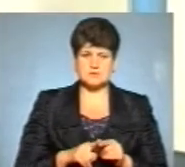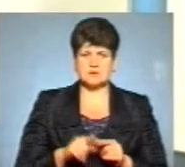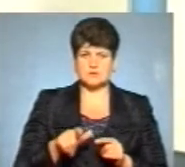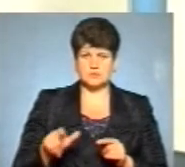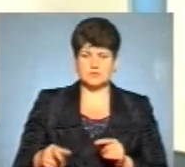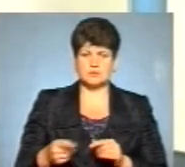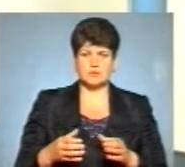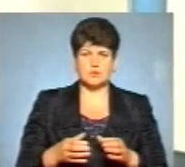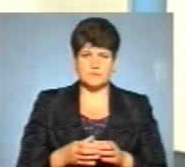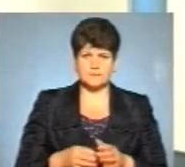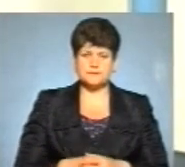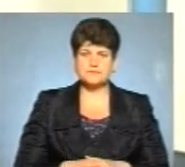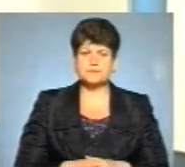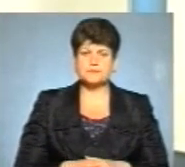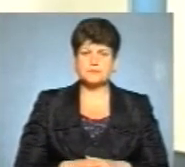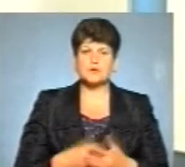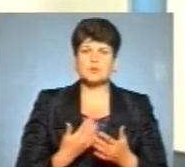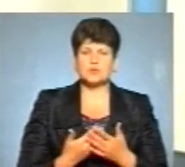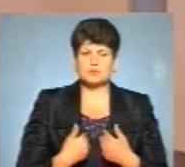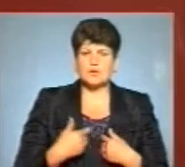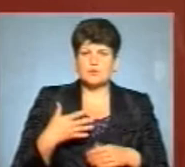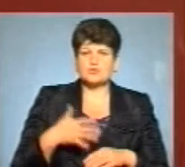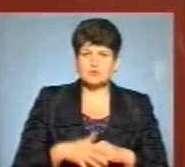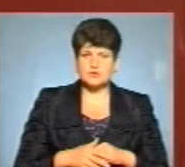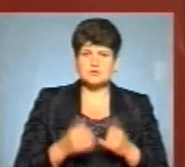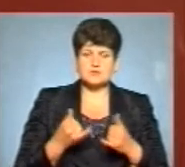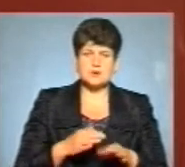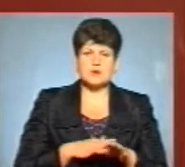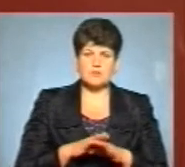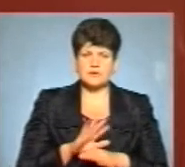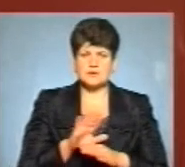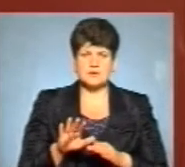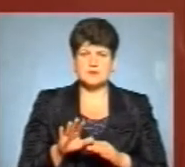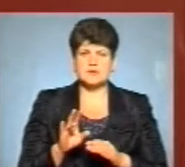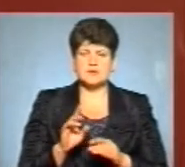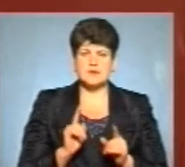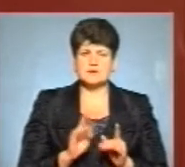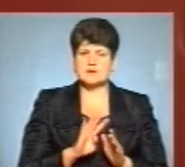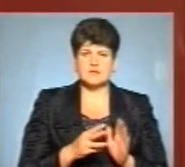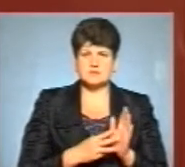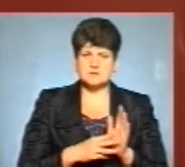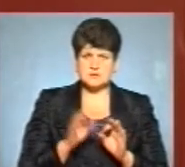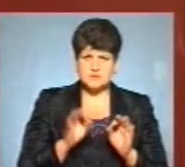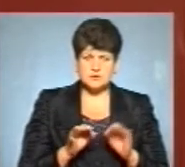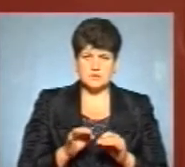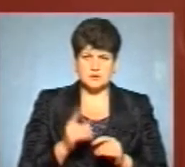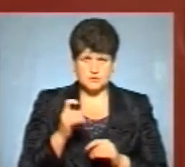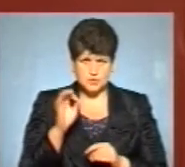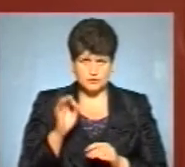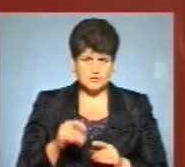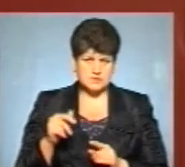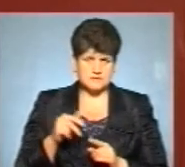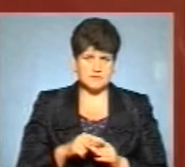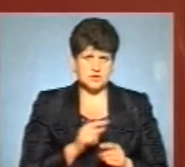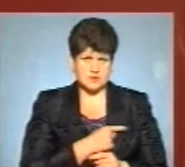громади. Тобто, я так розумію, що зараз вже повністю навіть не 80%, а на 100% завантажена лікарня чи ні? Чи